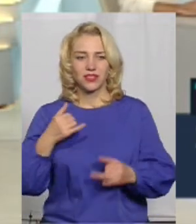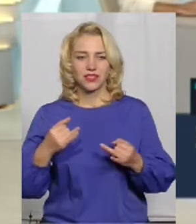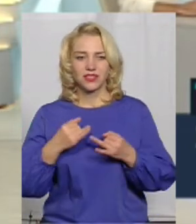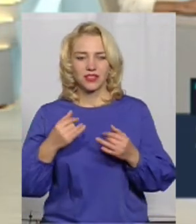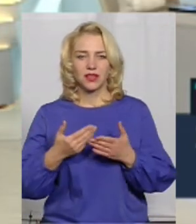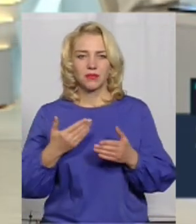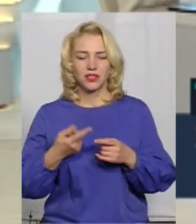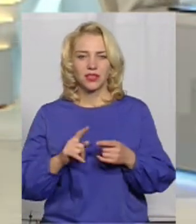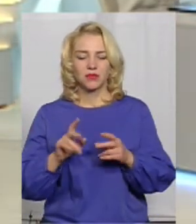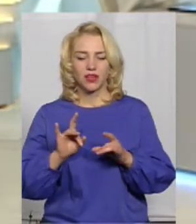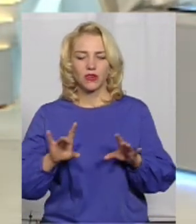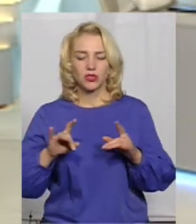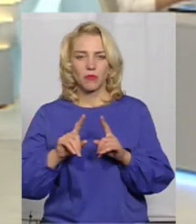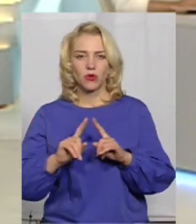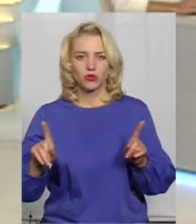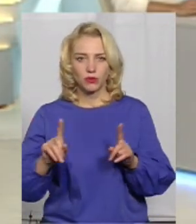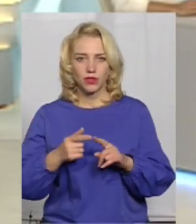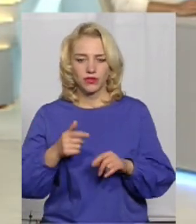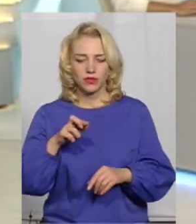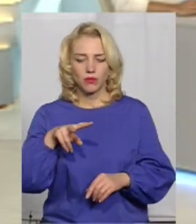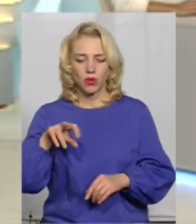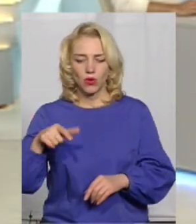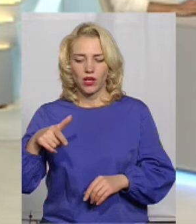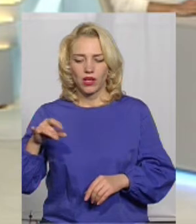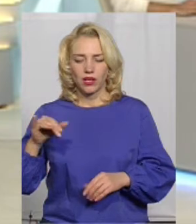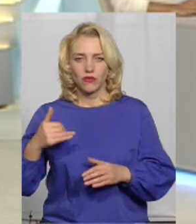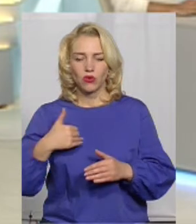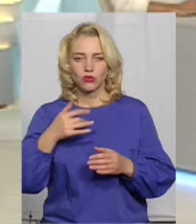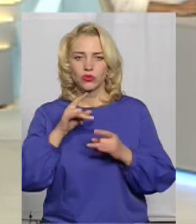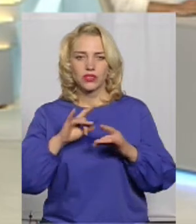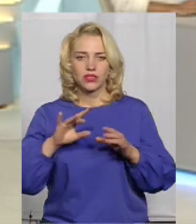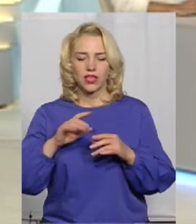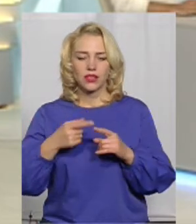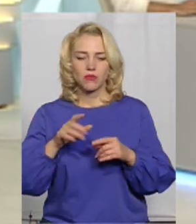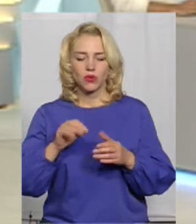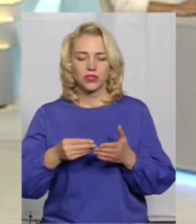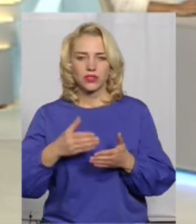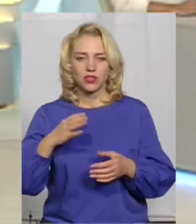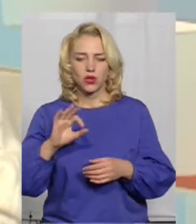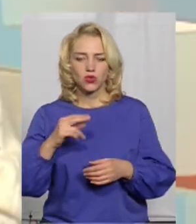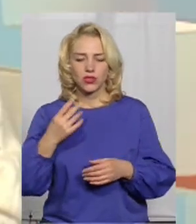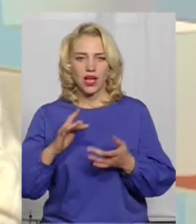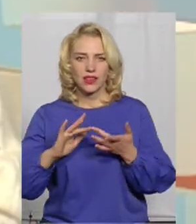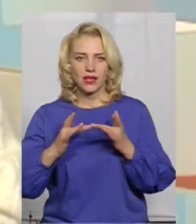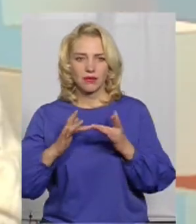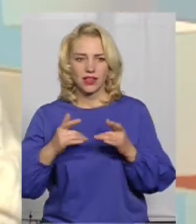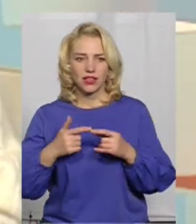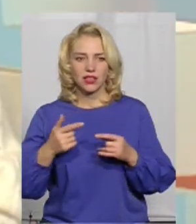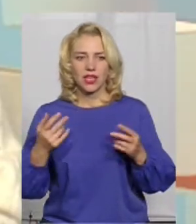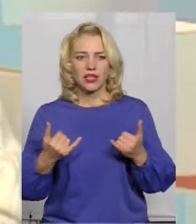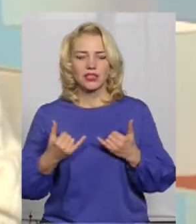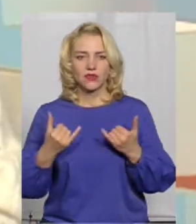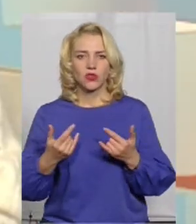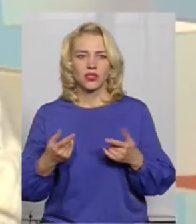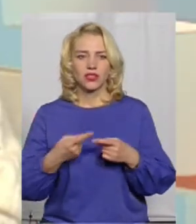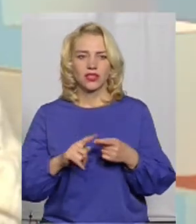перед тим, як сказати взагалі про особливості, хочу сказати про цінність соціальних мереж, взагалі для кого вони були створені. Вони були створені перш за все для тих, хто нічого